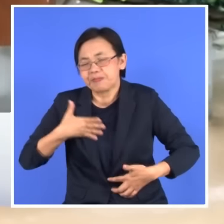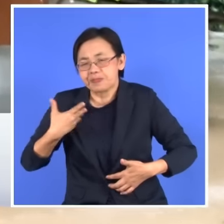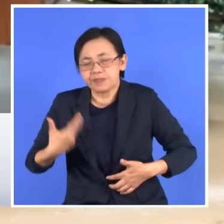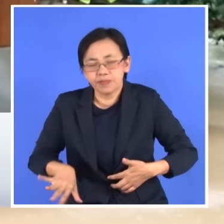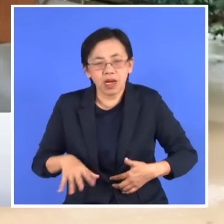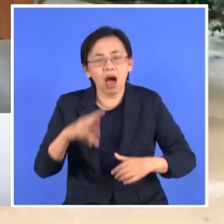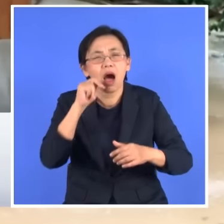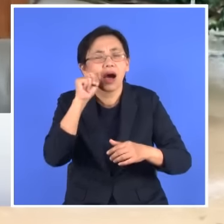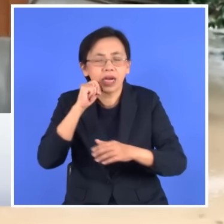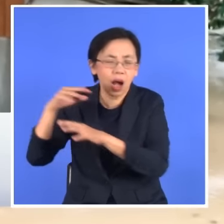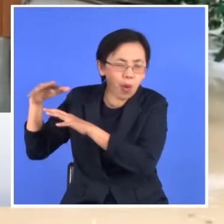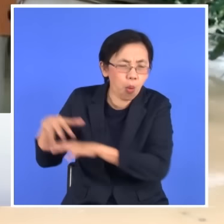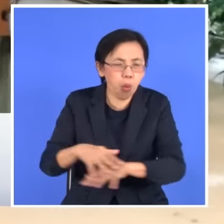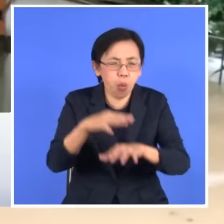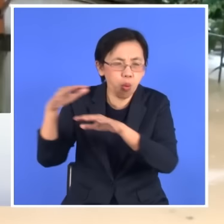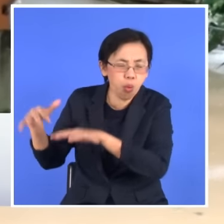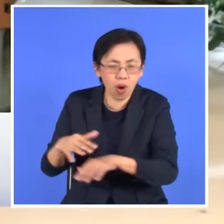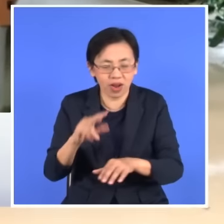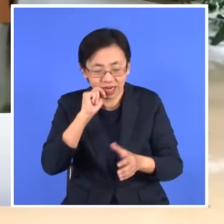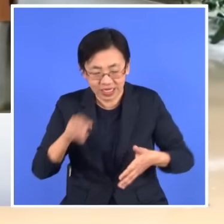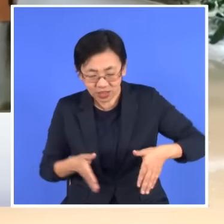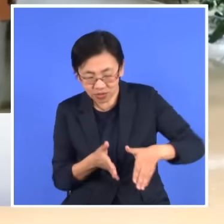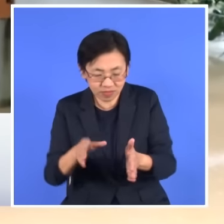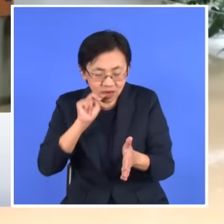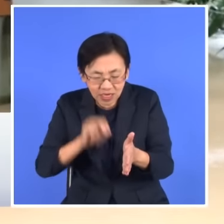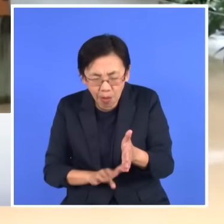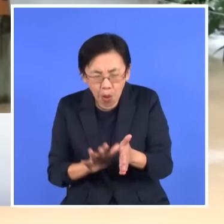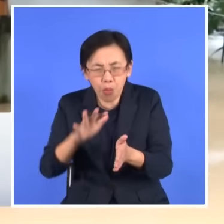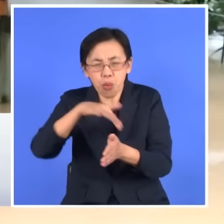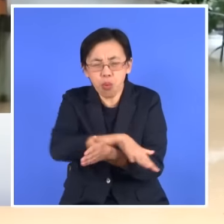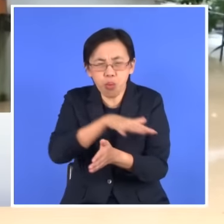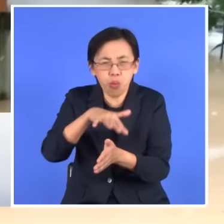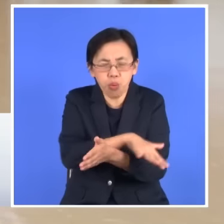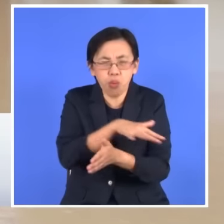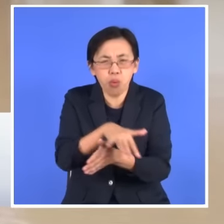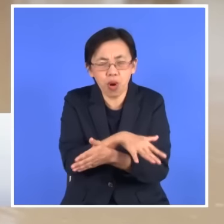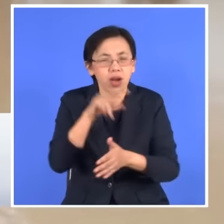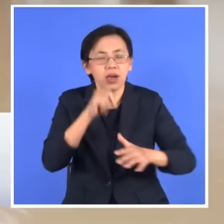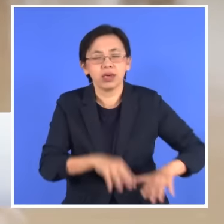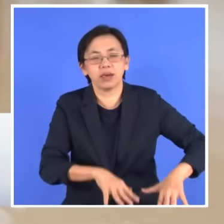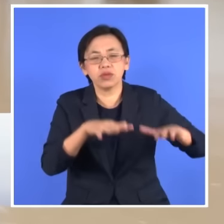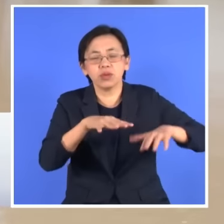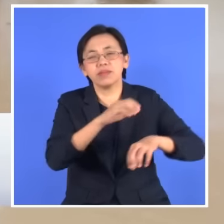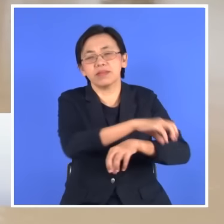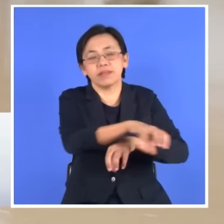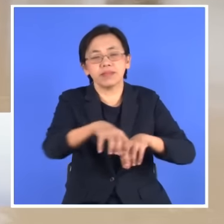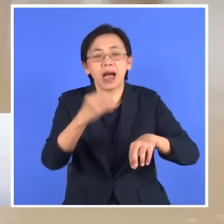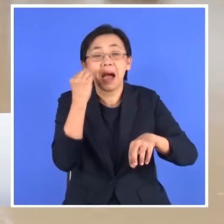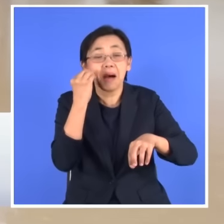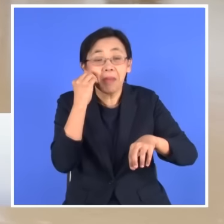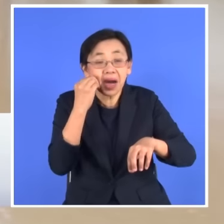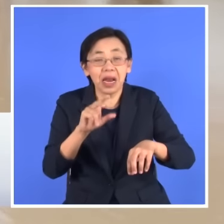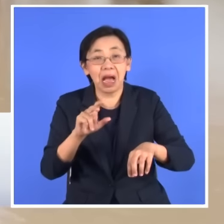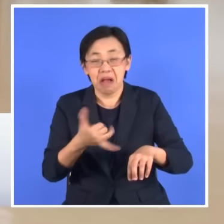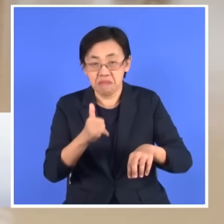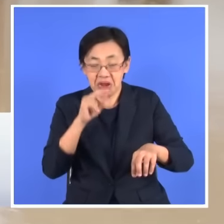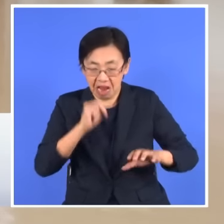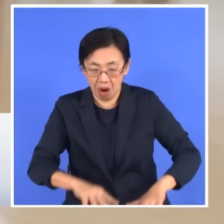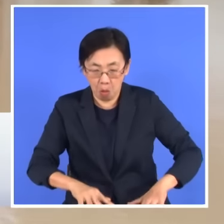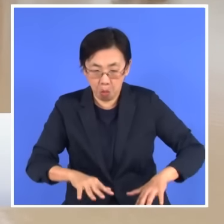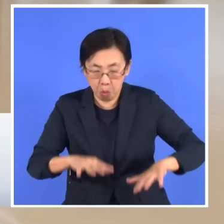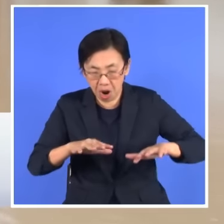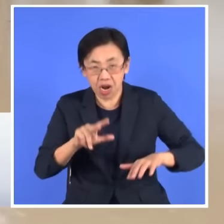น้ำเนี่ยได้ไหลทะลักออกจากลำคลองชารัตเข้ามาท่วมบ้านเรือนในพื้นที่นะครับท่วมสูงบางจุดนี่2เมตรคุณหยก2เมตรนี่ท่วมหัว